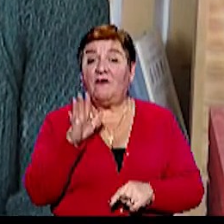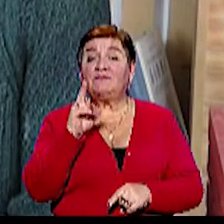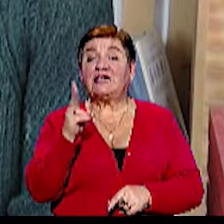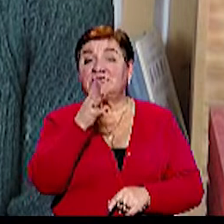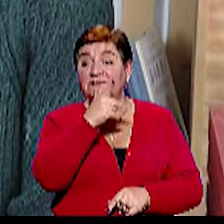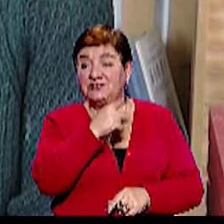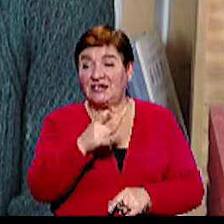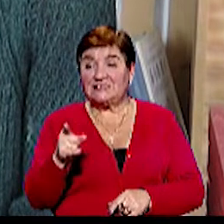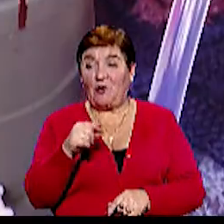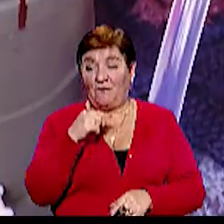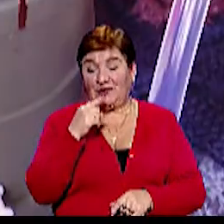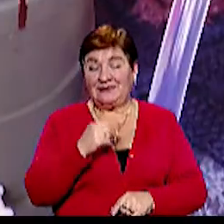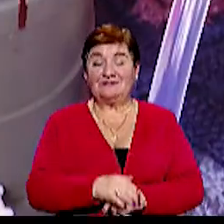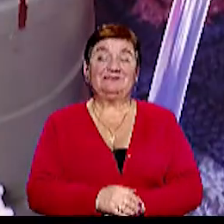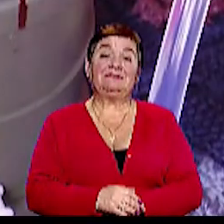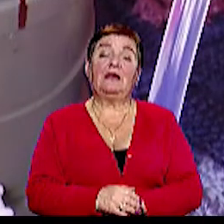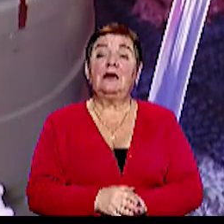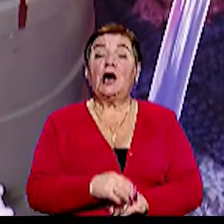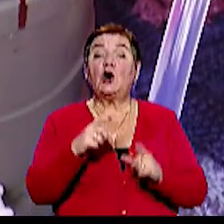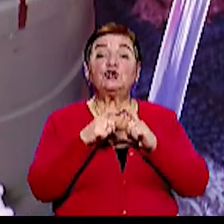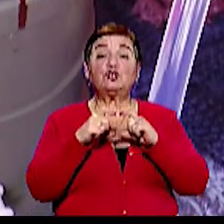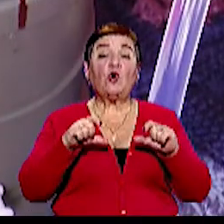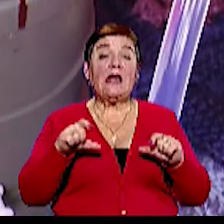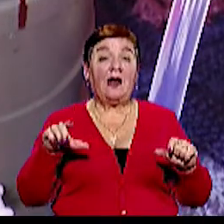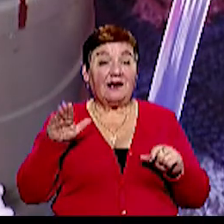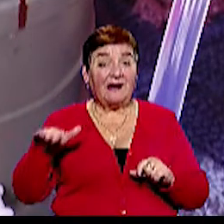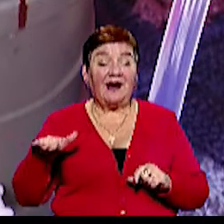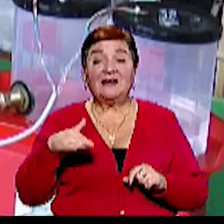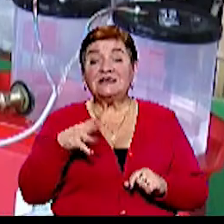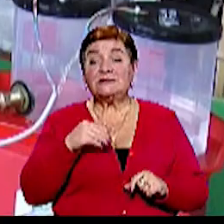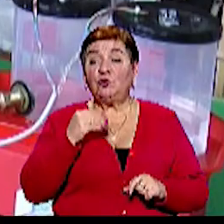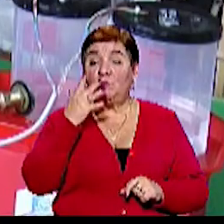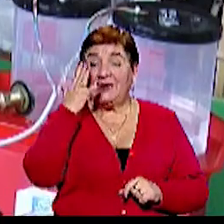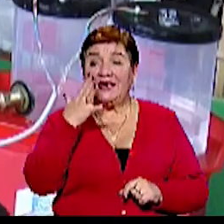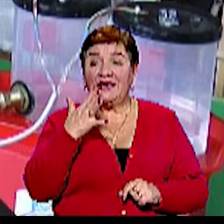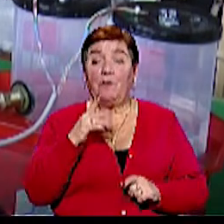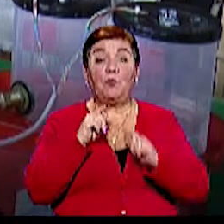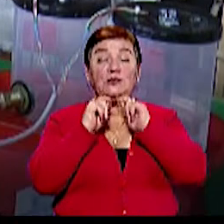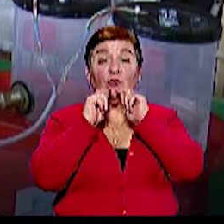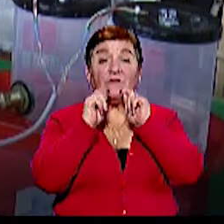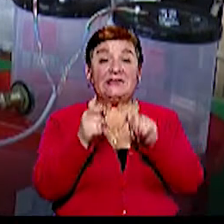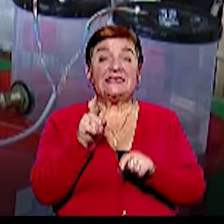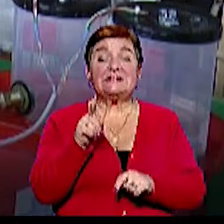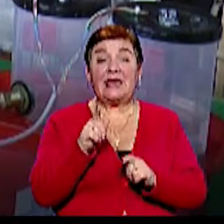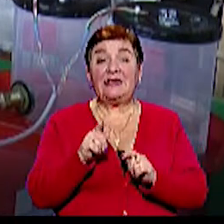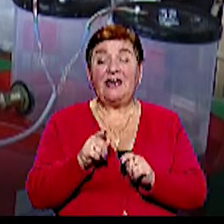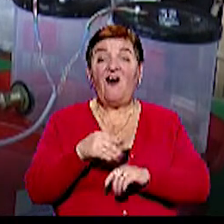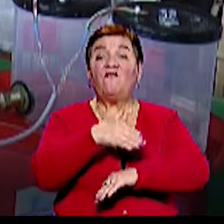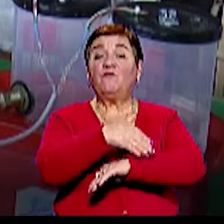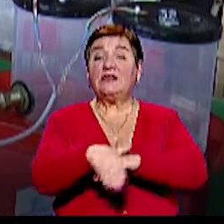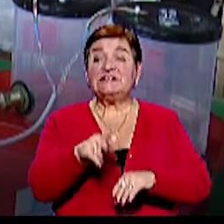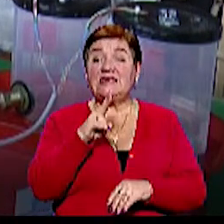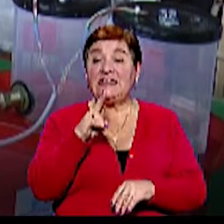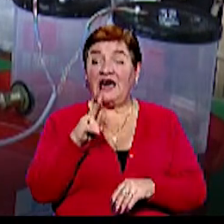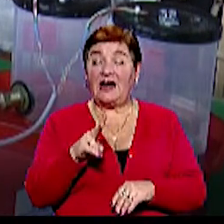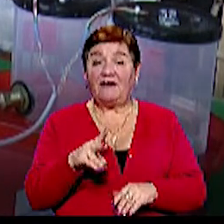говорять, STEM-наука. Школярка Тамара розповідає про свою мрію. Моя мрія – подарувати цей прилад вулиці, яка